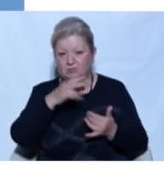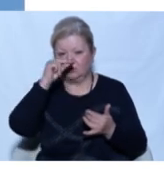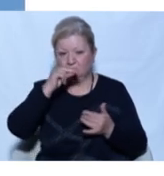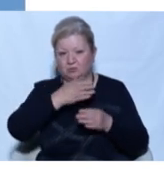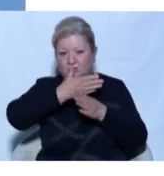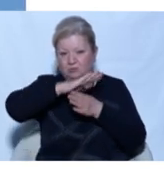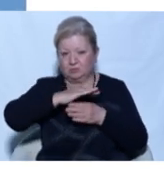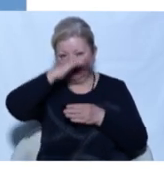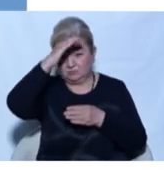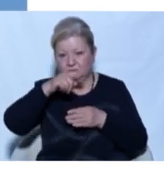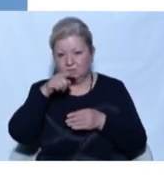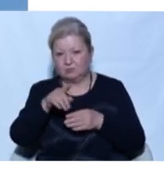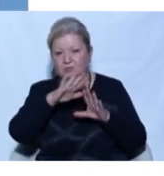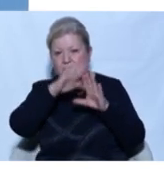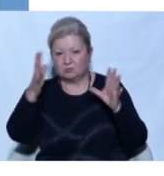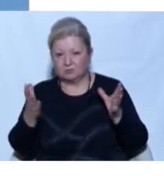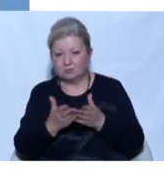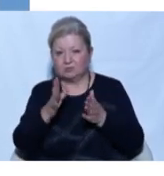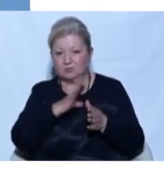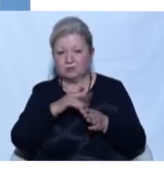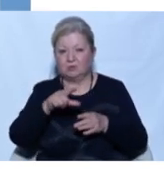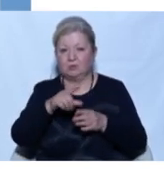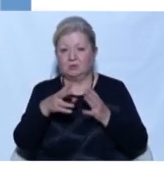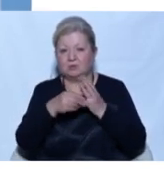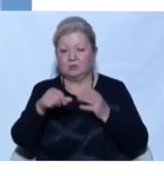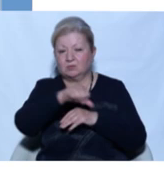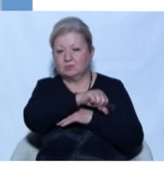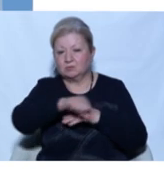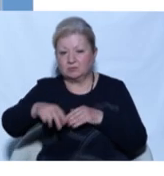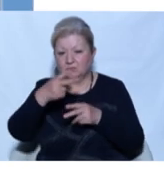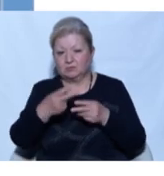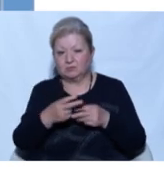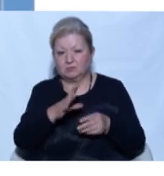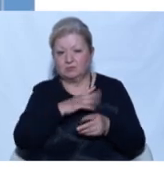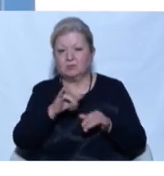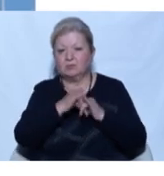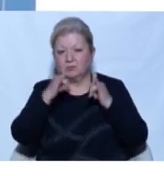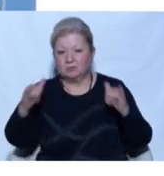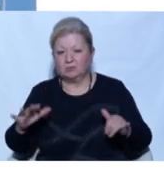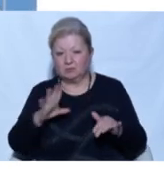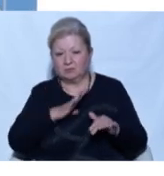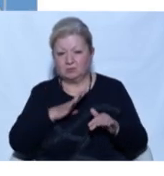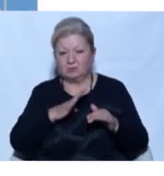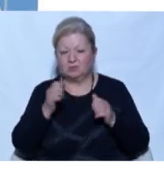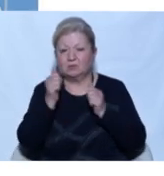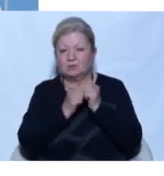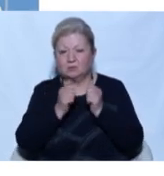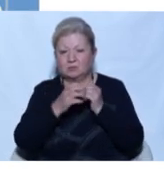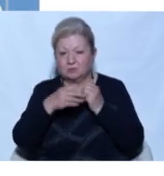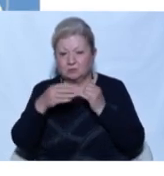ნაწილი. ეს იყო ხმელთაშუაზღვის სანაპირო, სადაც გავრცელებული იყო ხმელთაშუაზღვიური